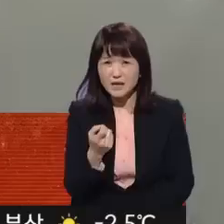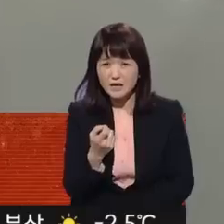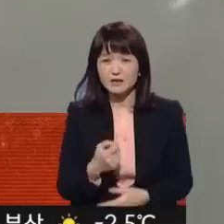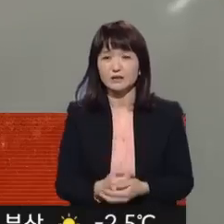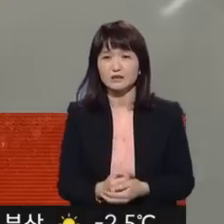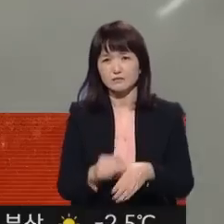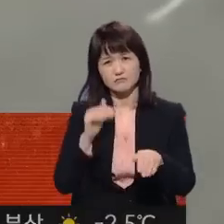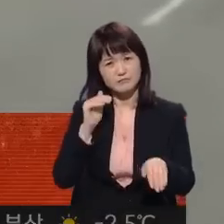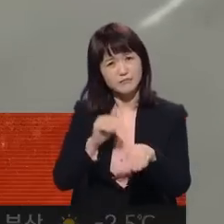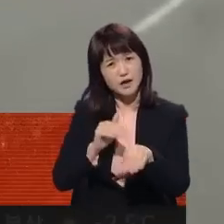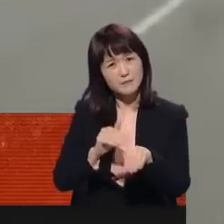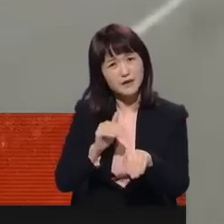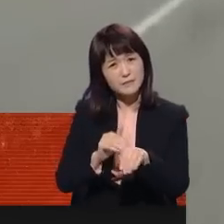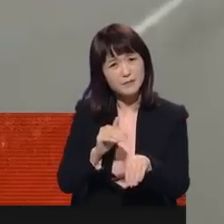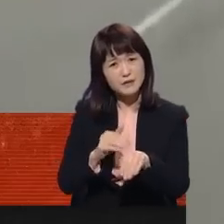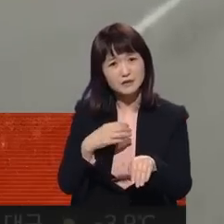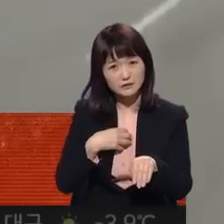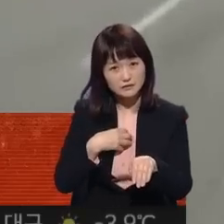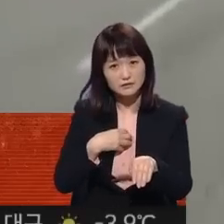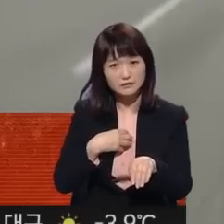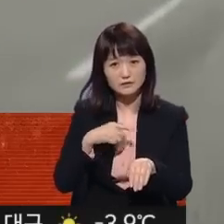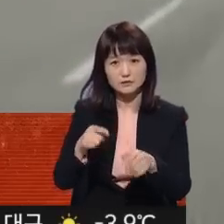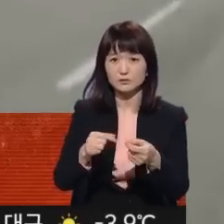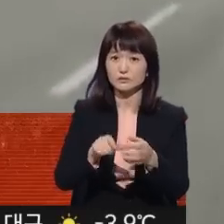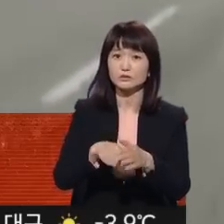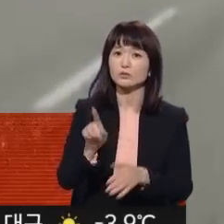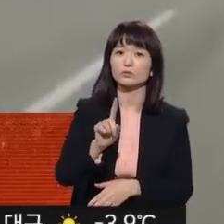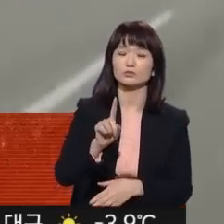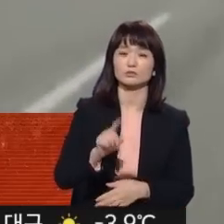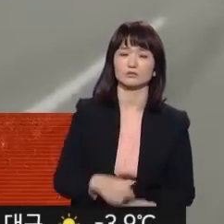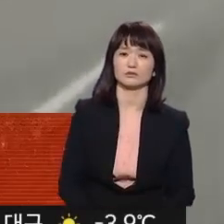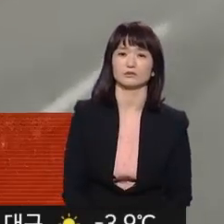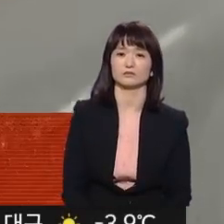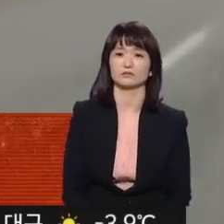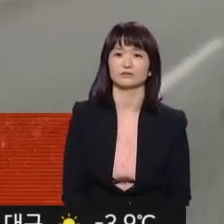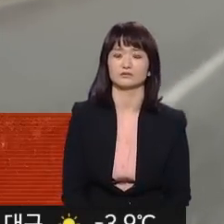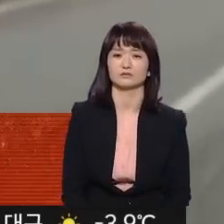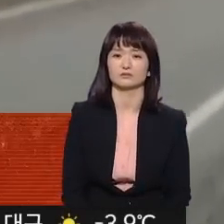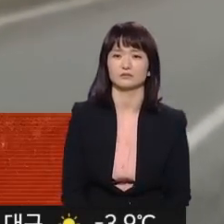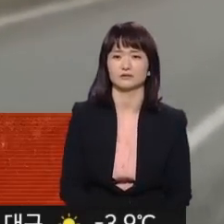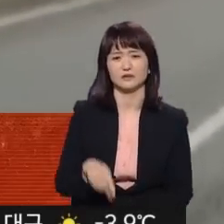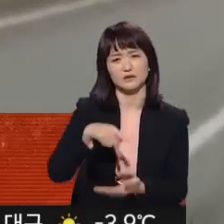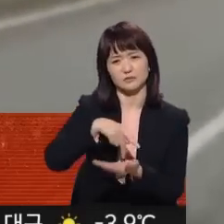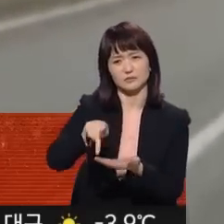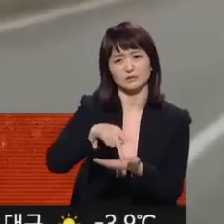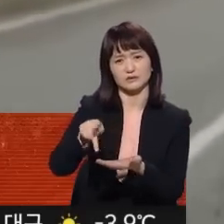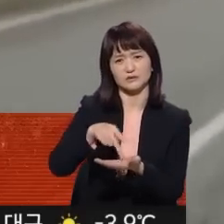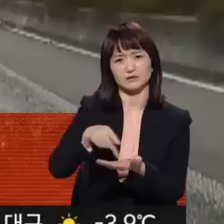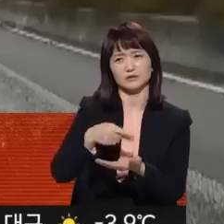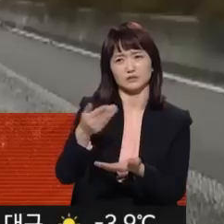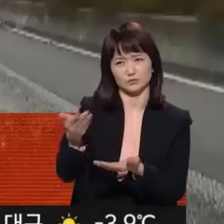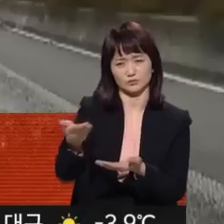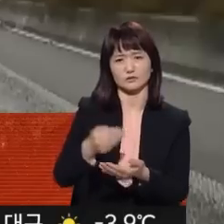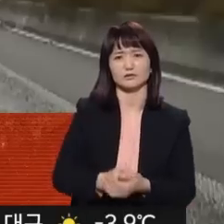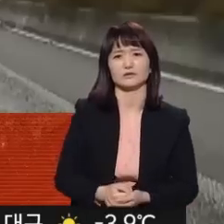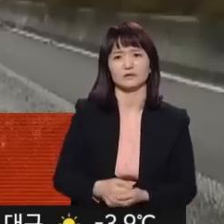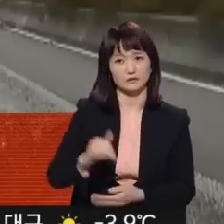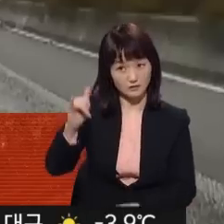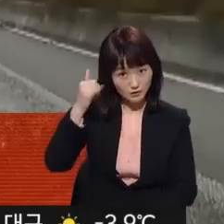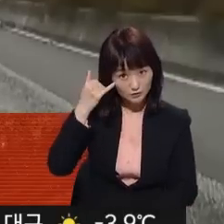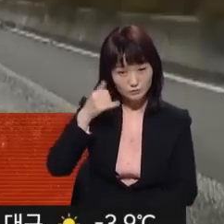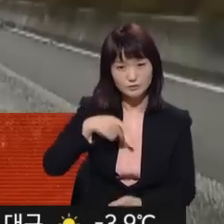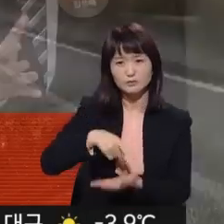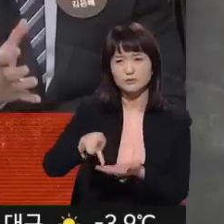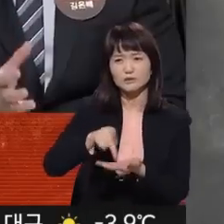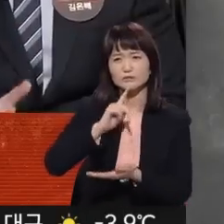사고로 연결됐을 텐데 팀장님 이럴 때 그냥 안 넘어가시잖아요. 그렇죠. 피자를 써야 되는데 연락이 없네요. 연락 주시면 하겠습니다.